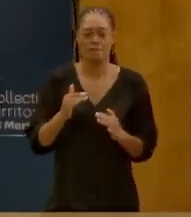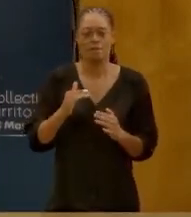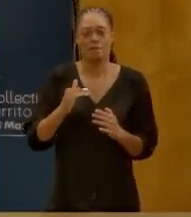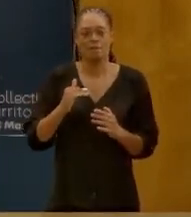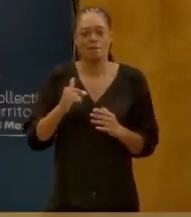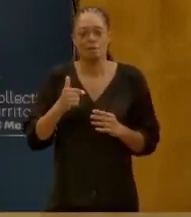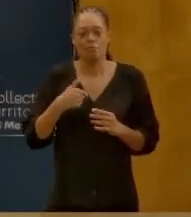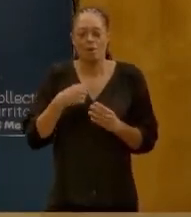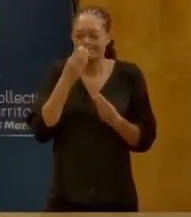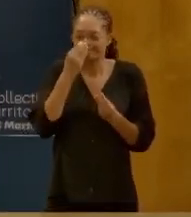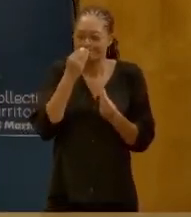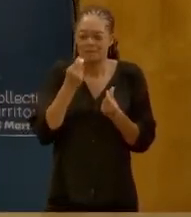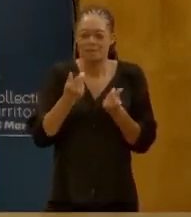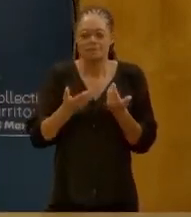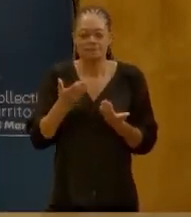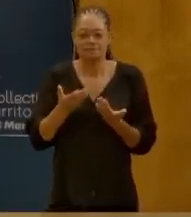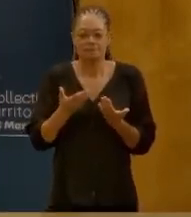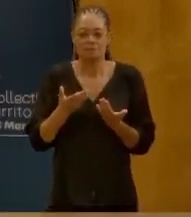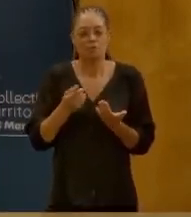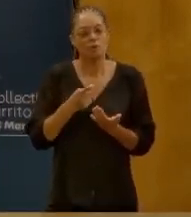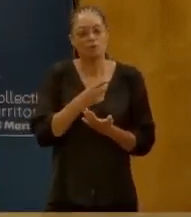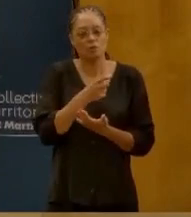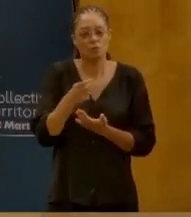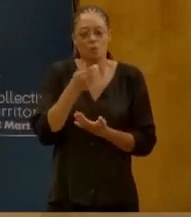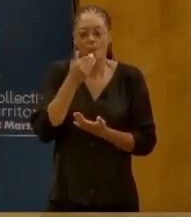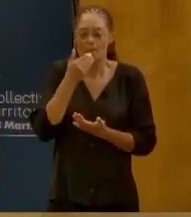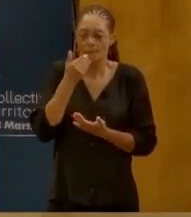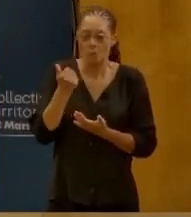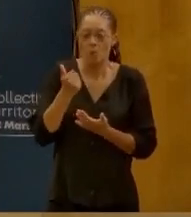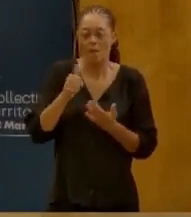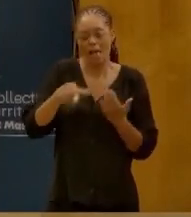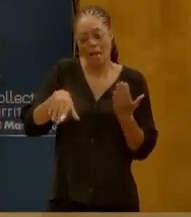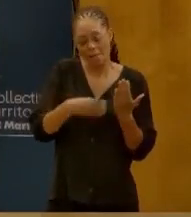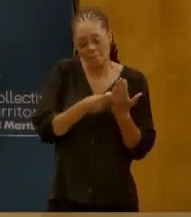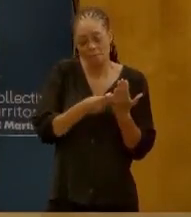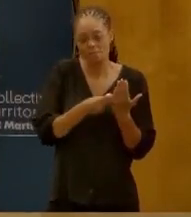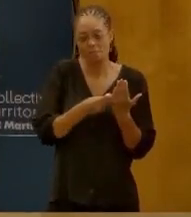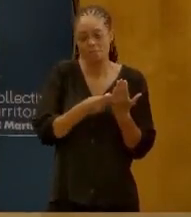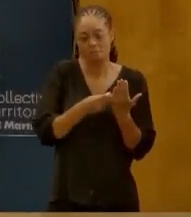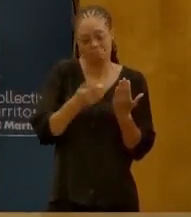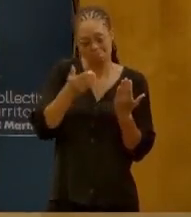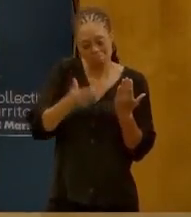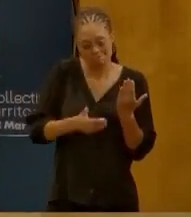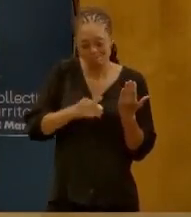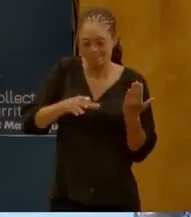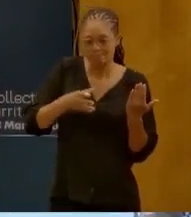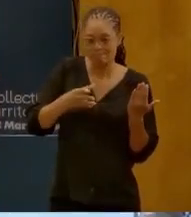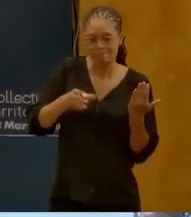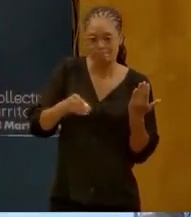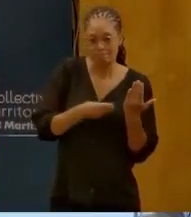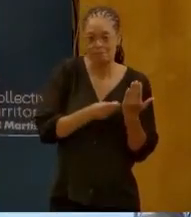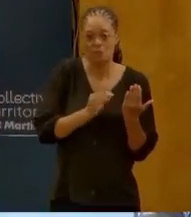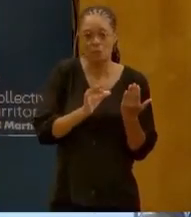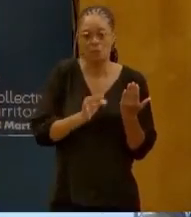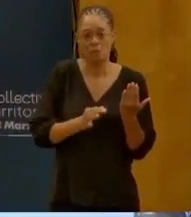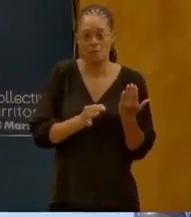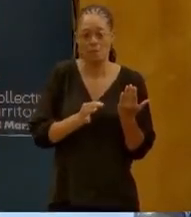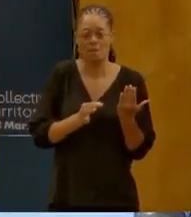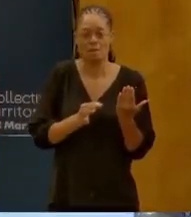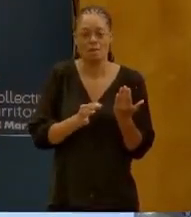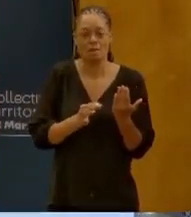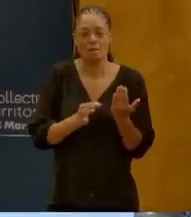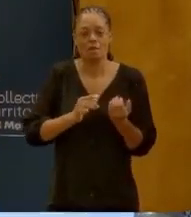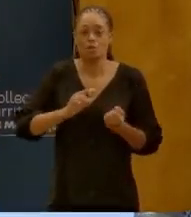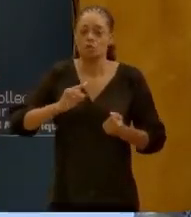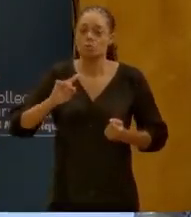sentiment que vous auriez dû prendre en charge cet amendement-là et parvenir à une unanimité. Nous sommes tous d'accord.